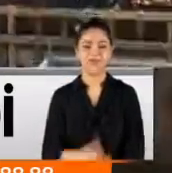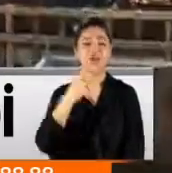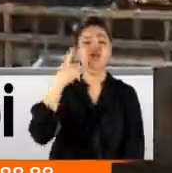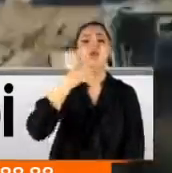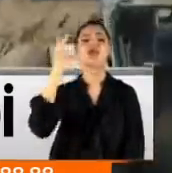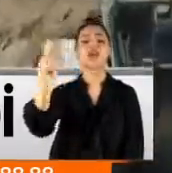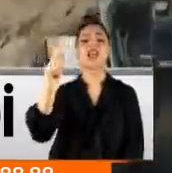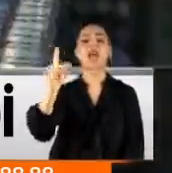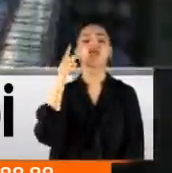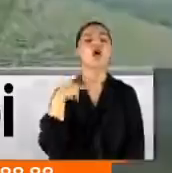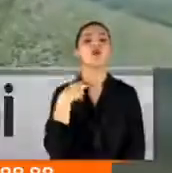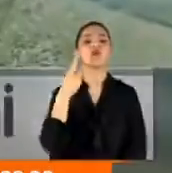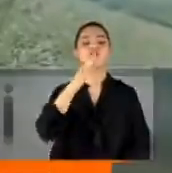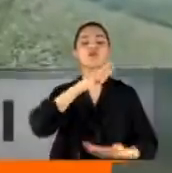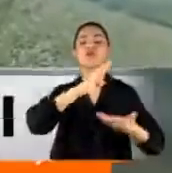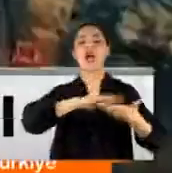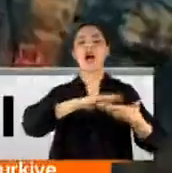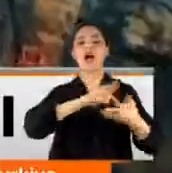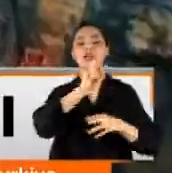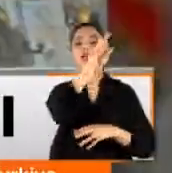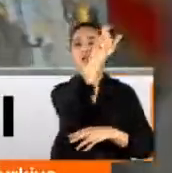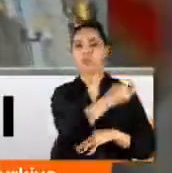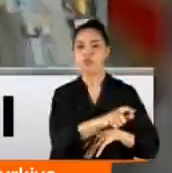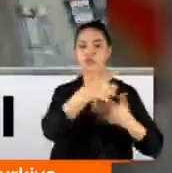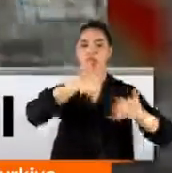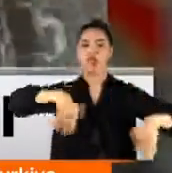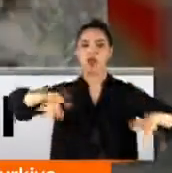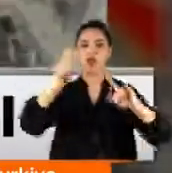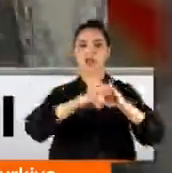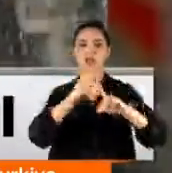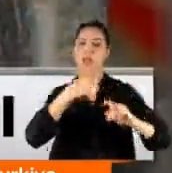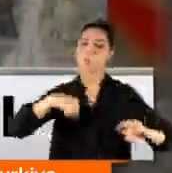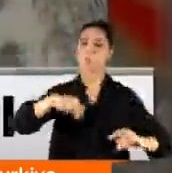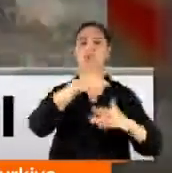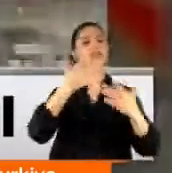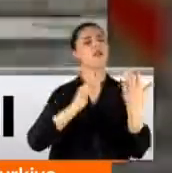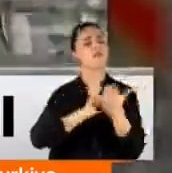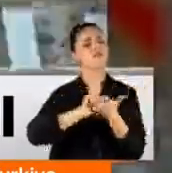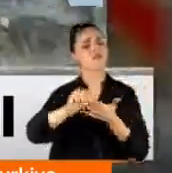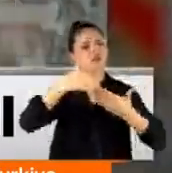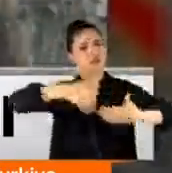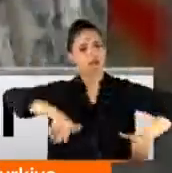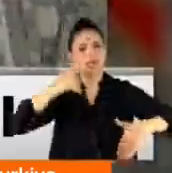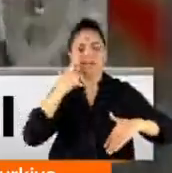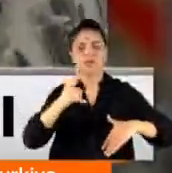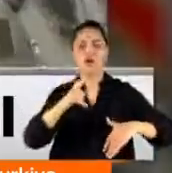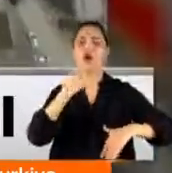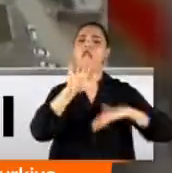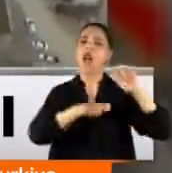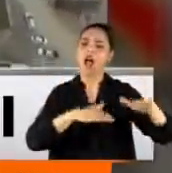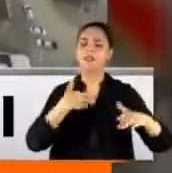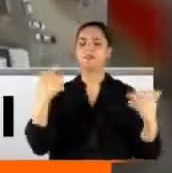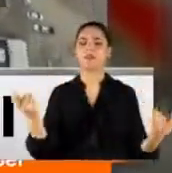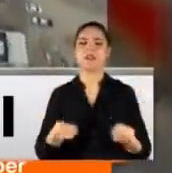Cumhurbaşkanı Erdoğan'a Rus mevkidaşı Putin de eşlik etti törende. Biz de her türlü tedbiri alarak emin adımlarla